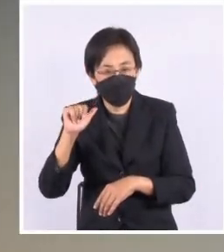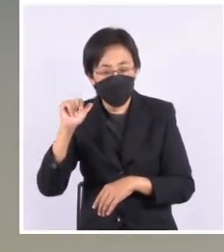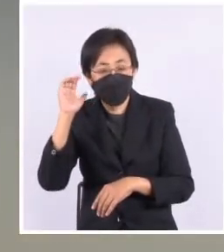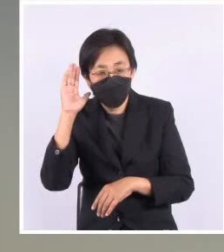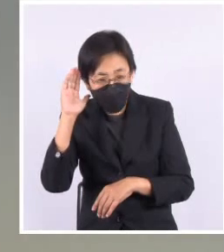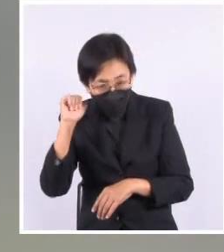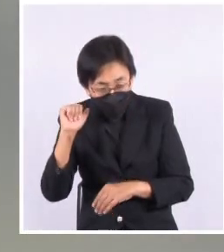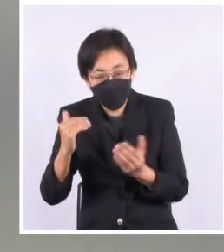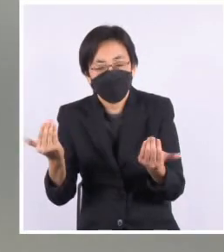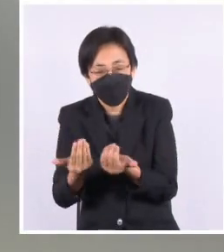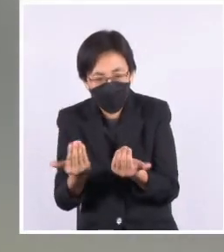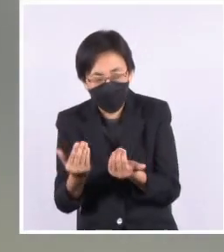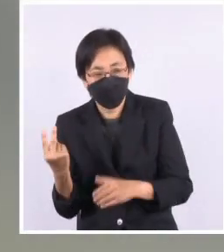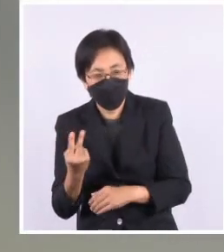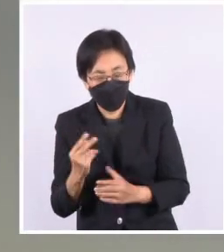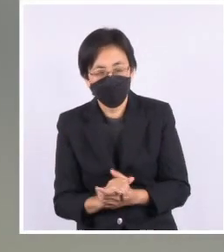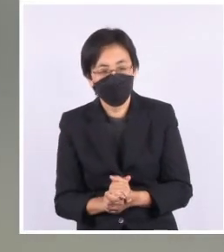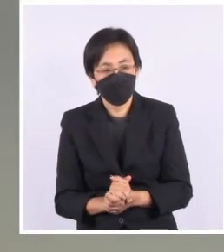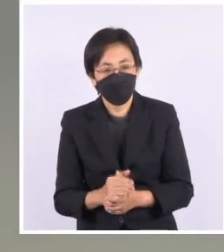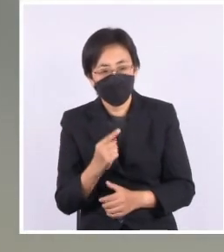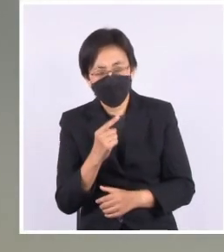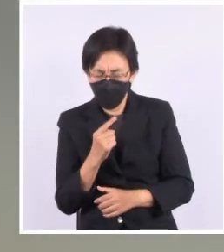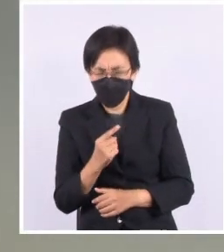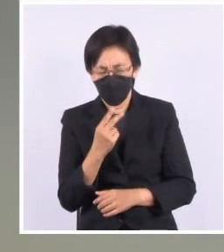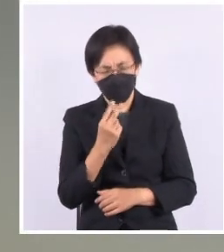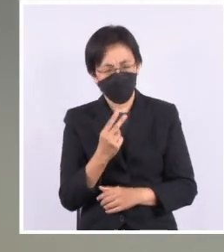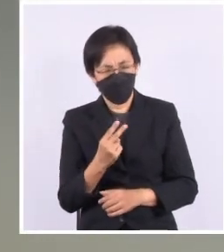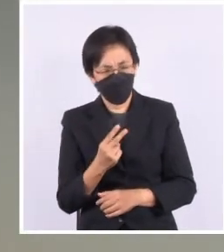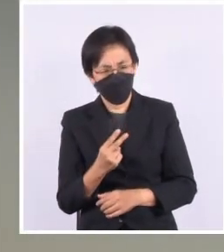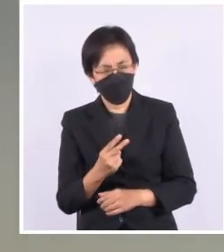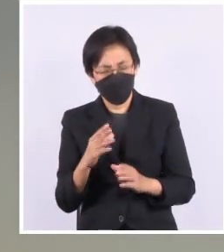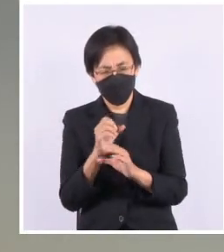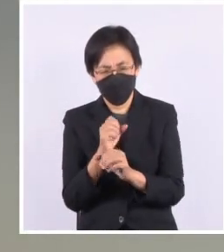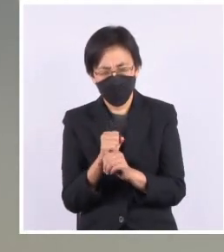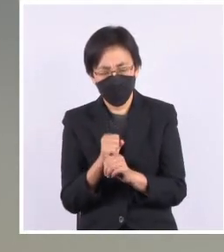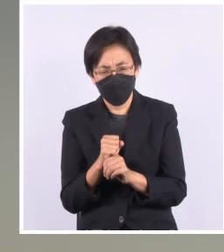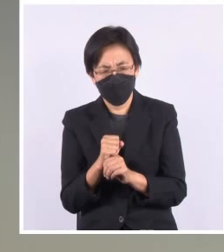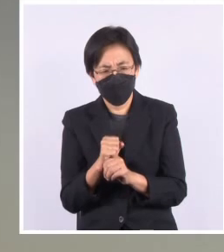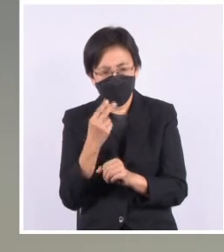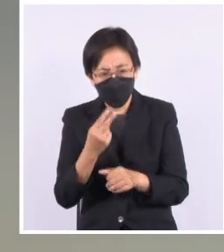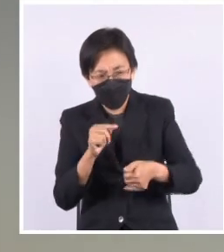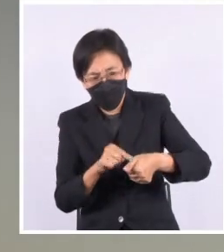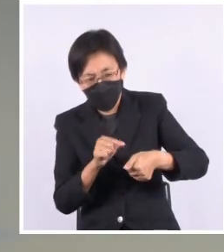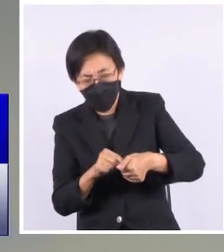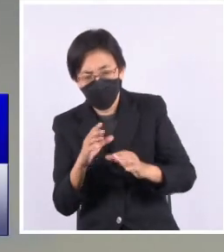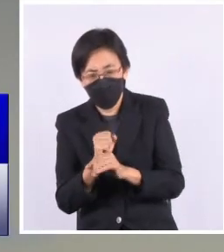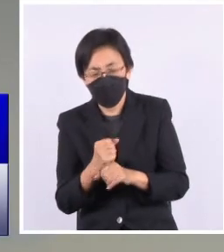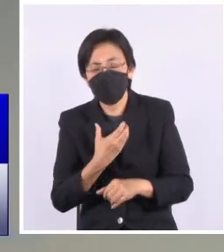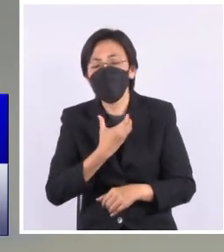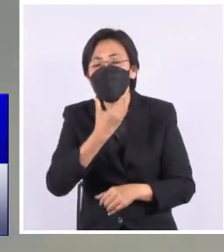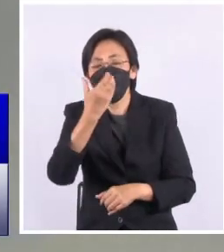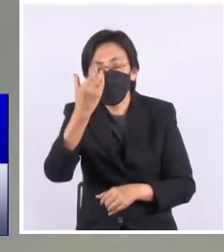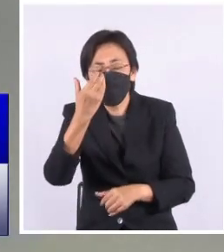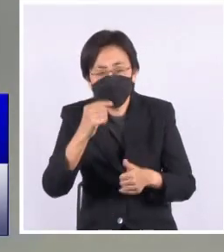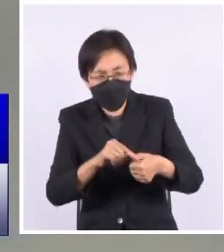เขาเดินผ่านรูปปั้นไดโนเสาร์และได้กลิ่นโชยออกมานะครับเพราะมองดูก็ปล่อยเนี่ยพบศพอยู่ในรูปปั้นไดโนเสาร์จาก